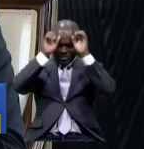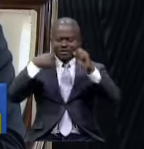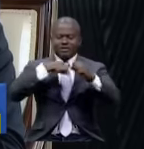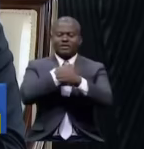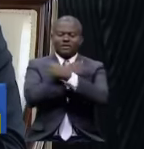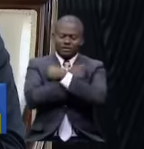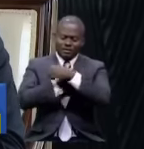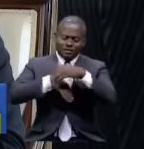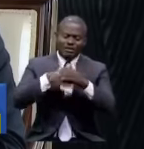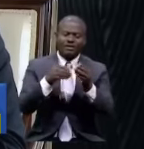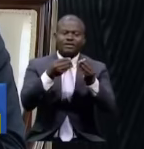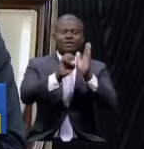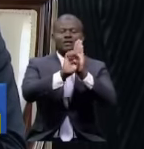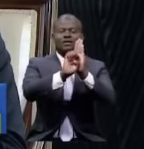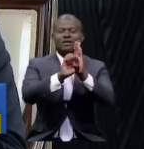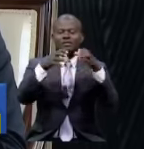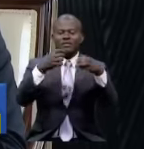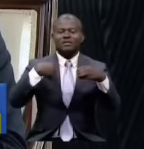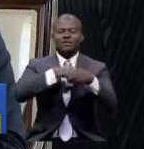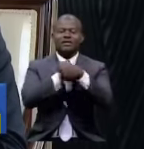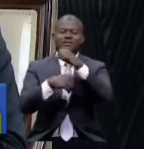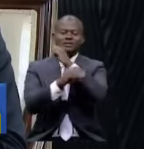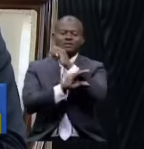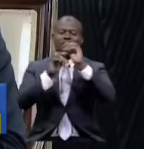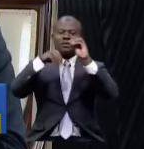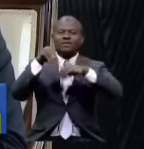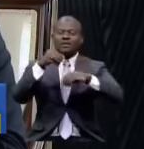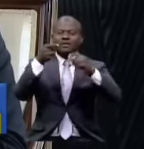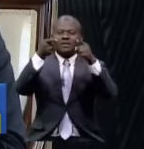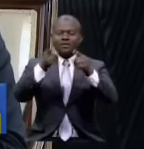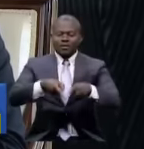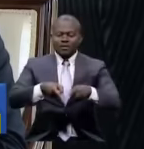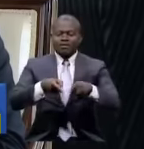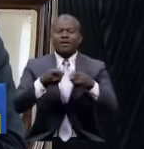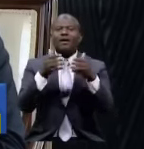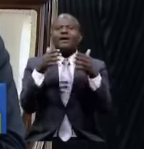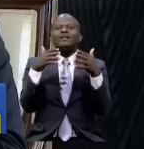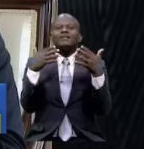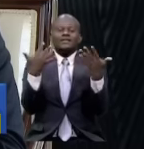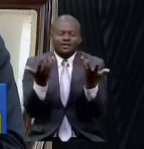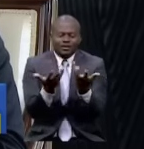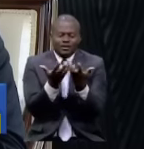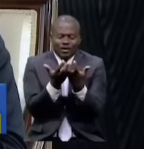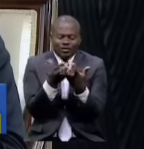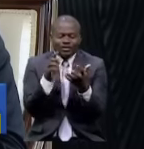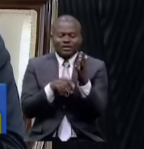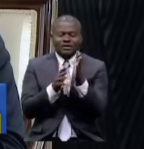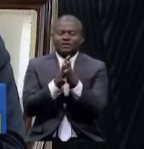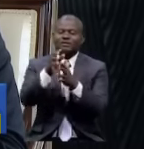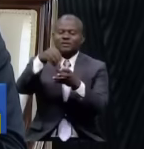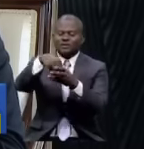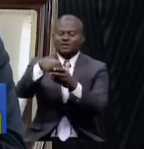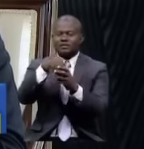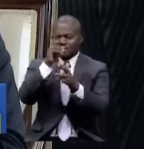wacu akunda siporo kwa duha urugero amakipe yacu y'igihugu umusaruro azana uzahurute n'ibyo dushyiramo ibyo mubivugaho icyo